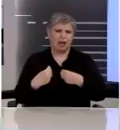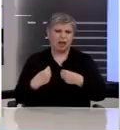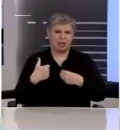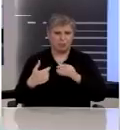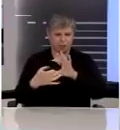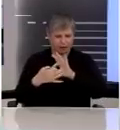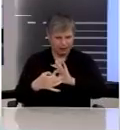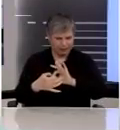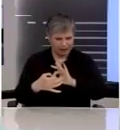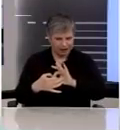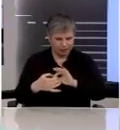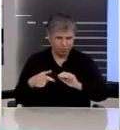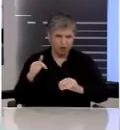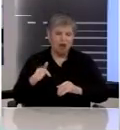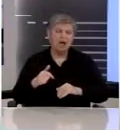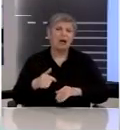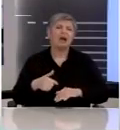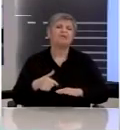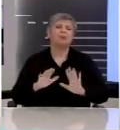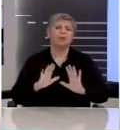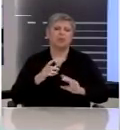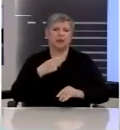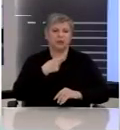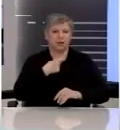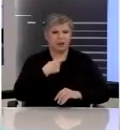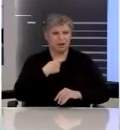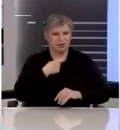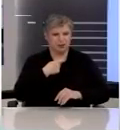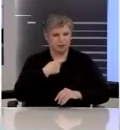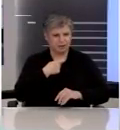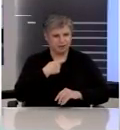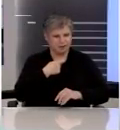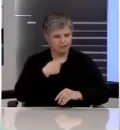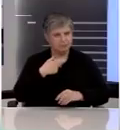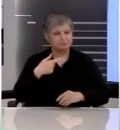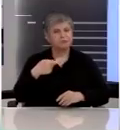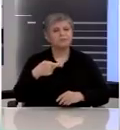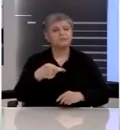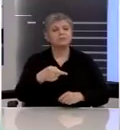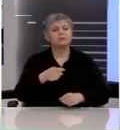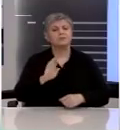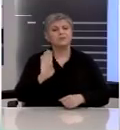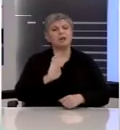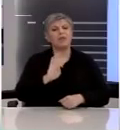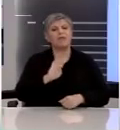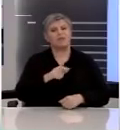Ήσυχα, ήσυχα. Ήσυχα, παρακαλώ. Διευκρινίστηκαν, όχι, κύριε Βορύδη. Δεν θα σταθώ σε αυτό. Ωραία. Δεν θα